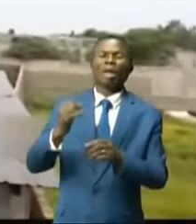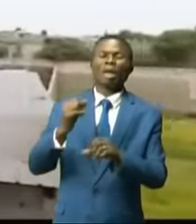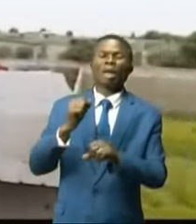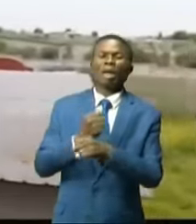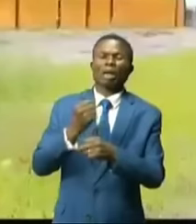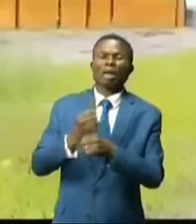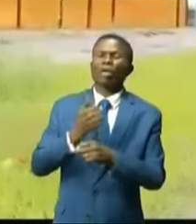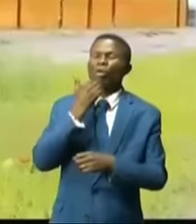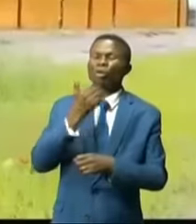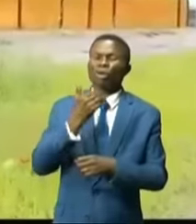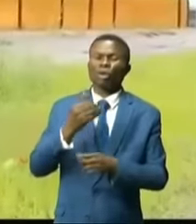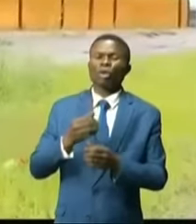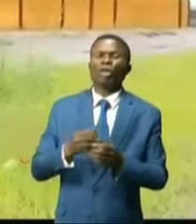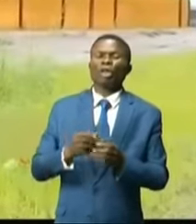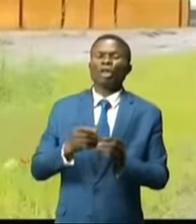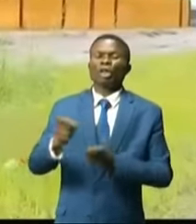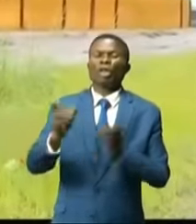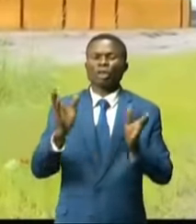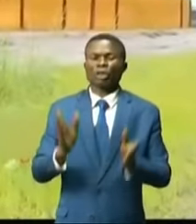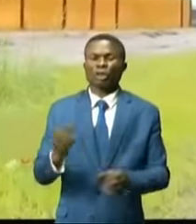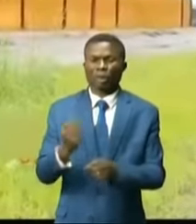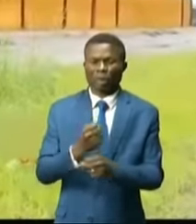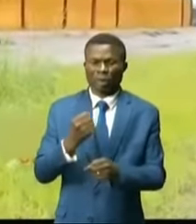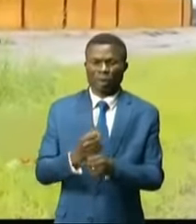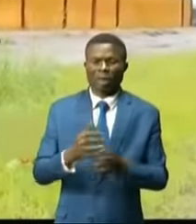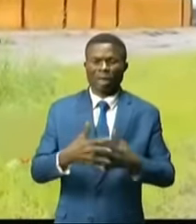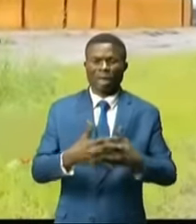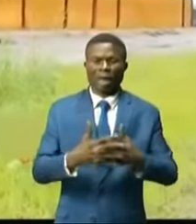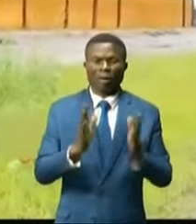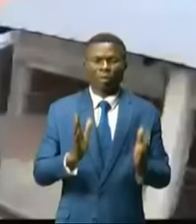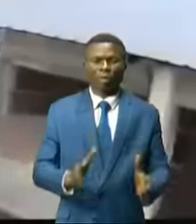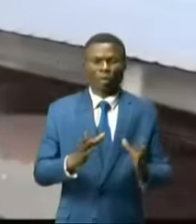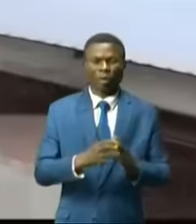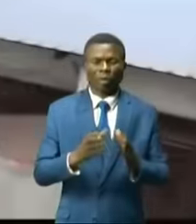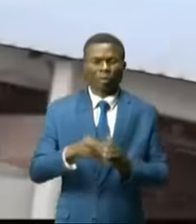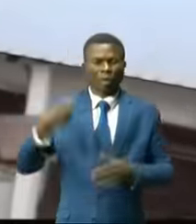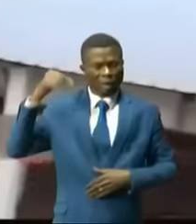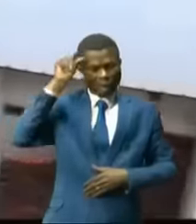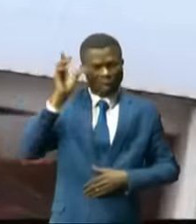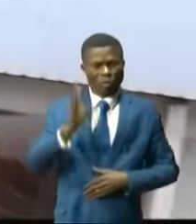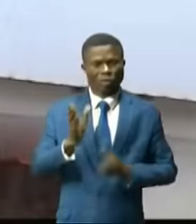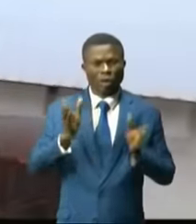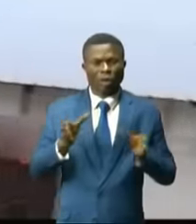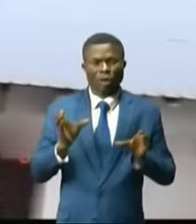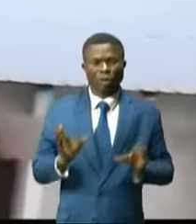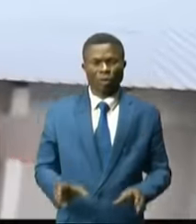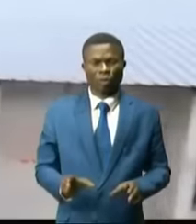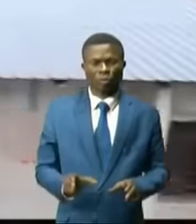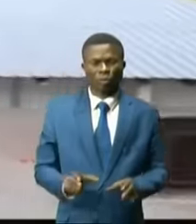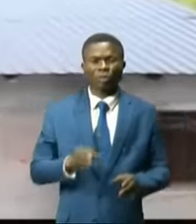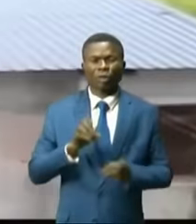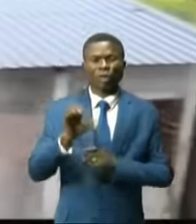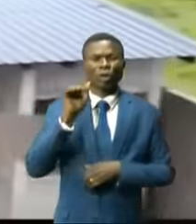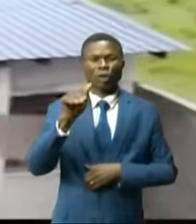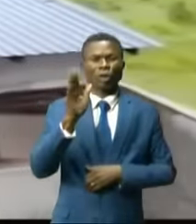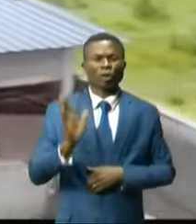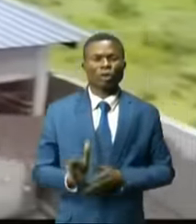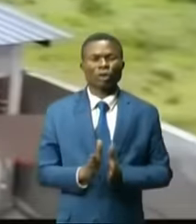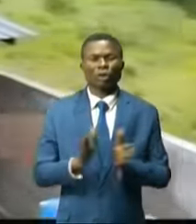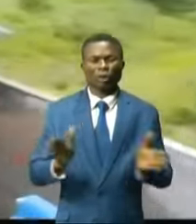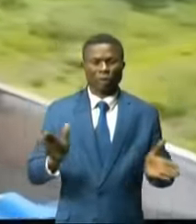Group, gestionnaire du projet qui travaille en partenariat avec le gouvernement congolais. Le directeur général